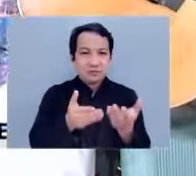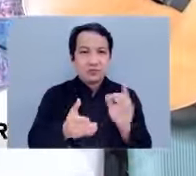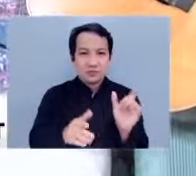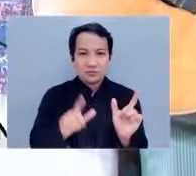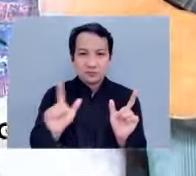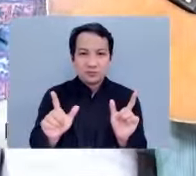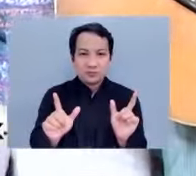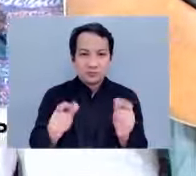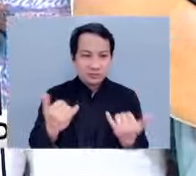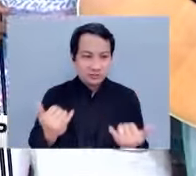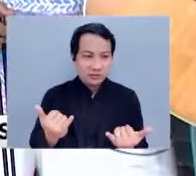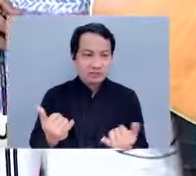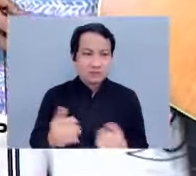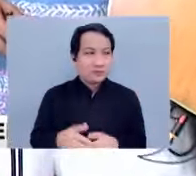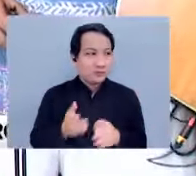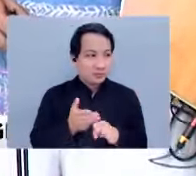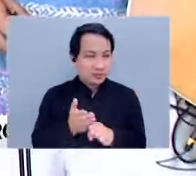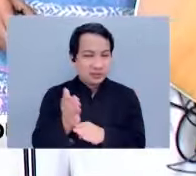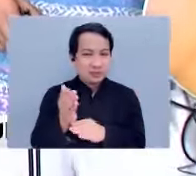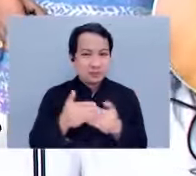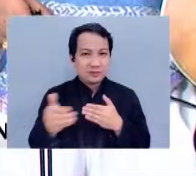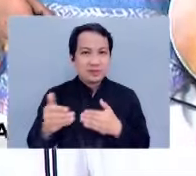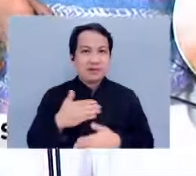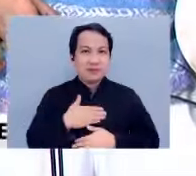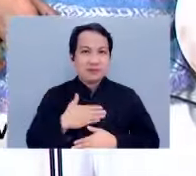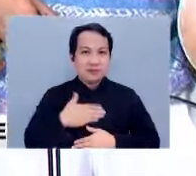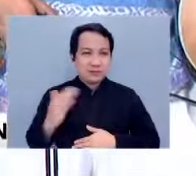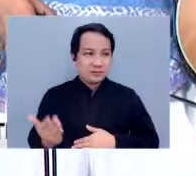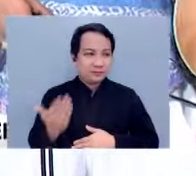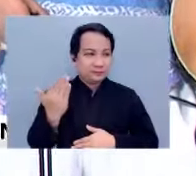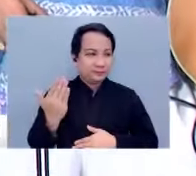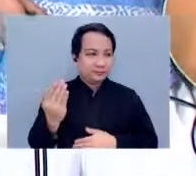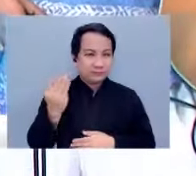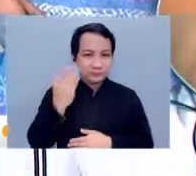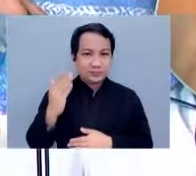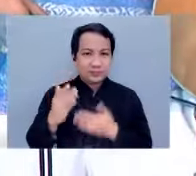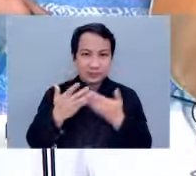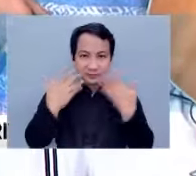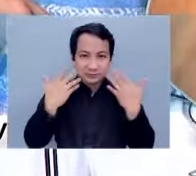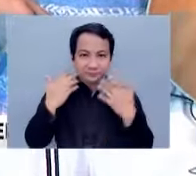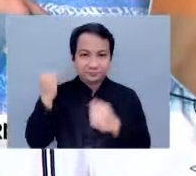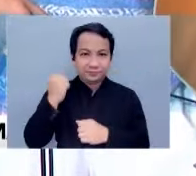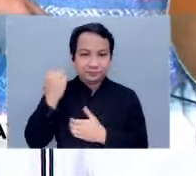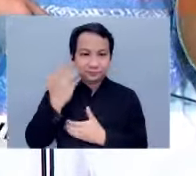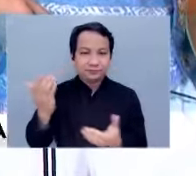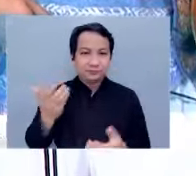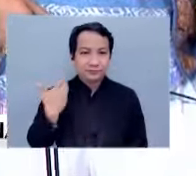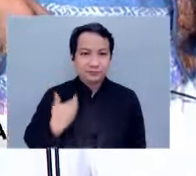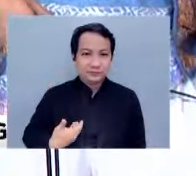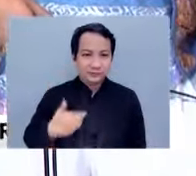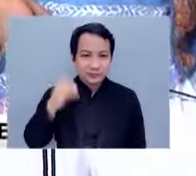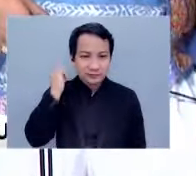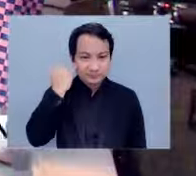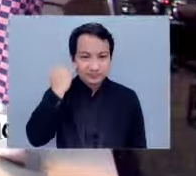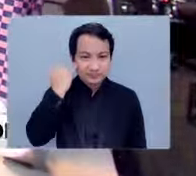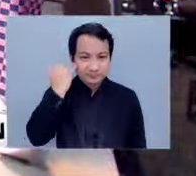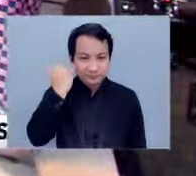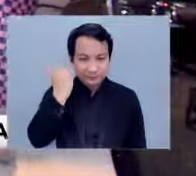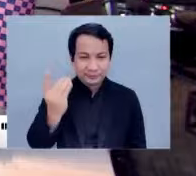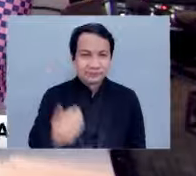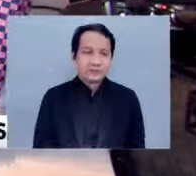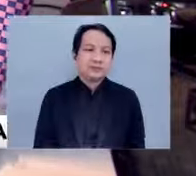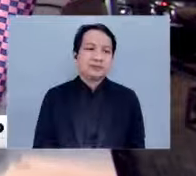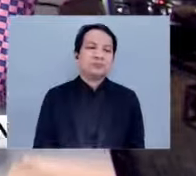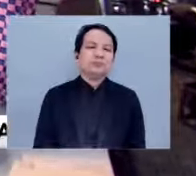ngayon. Idire-diretso na natin ang masayang umaga sa lubungin ng araw ng may ngiti at pag-asa. Ako po si Jess De Los Santos. Yun!